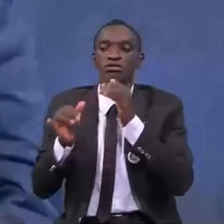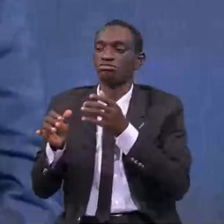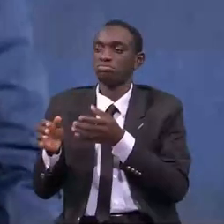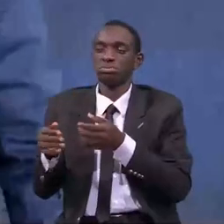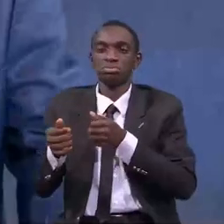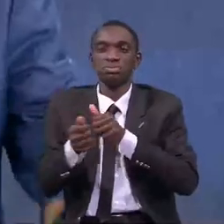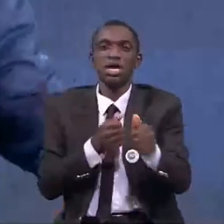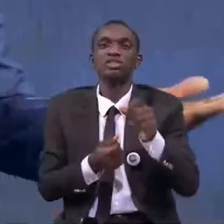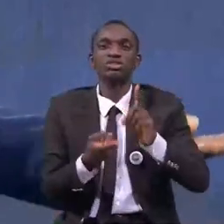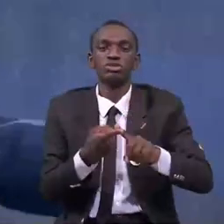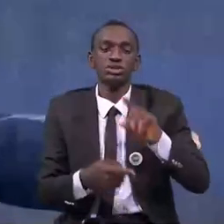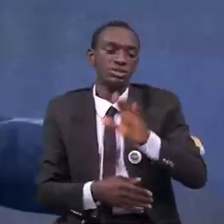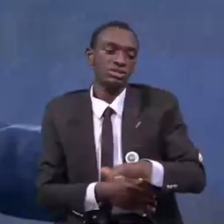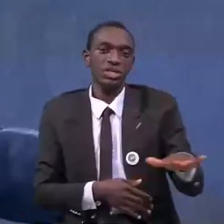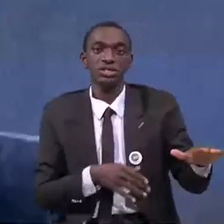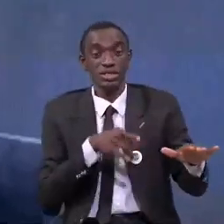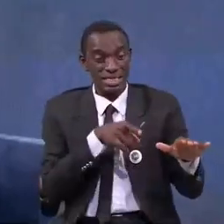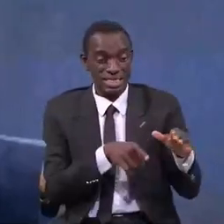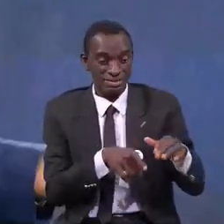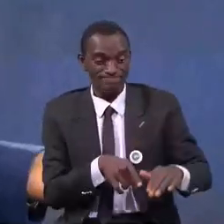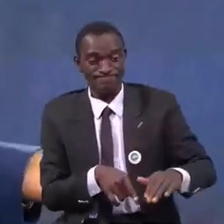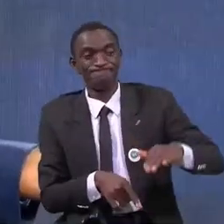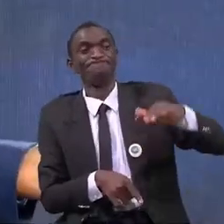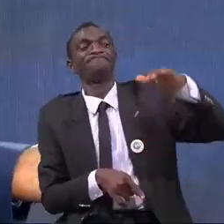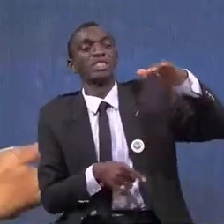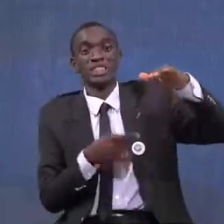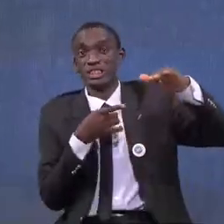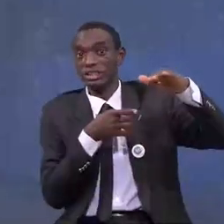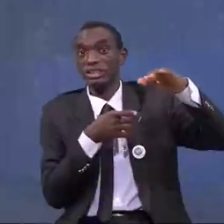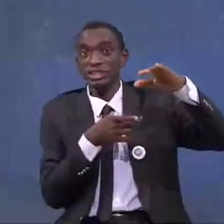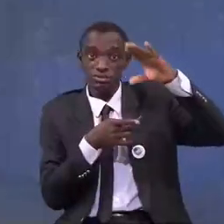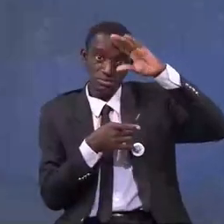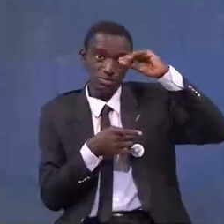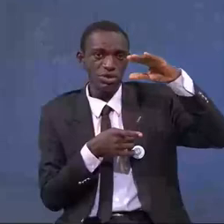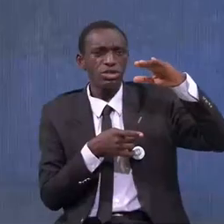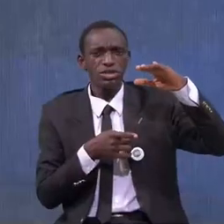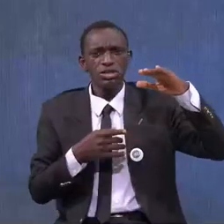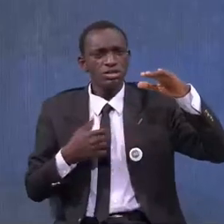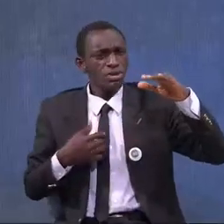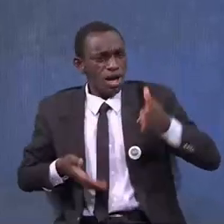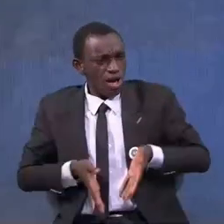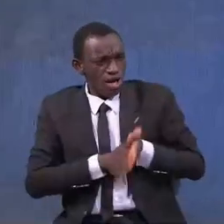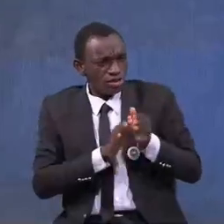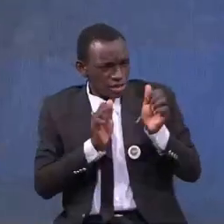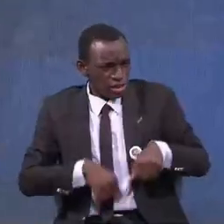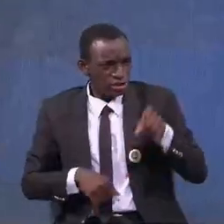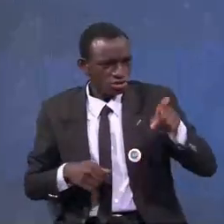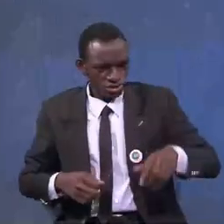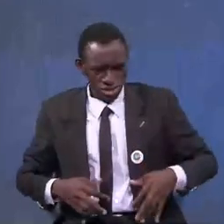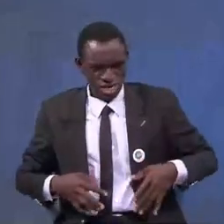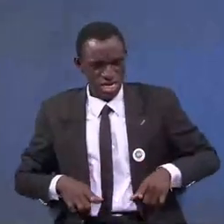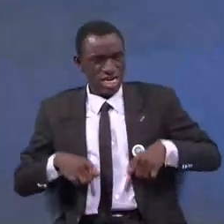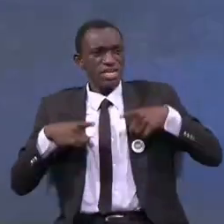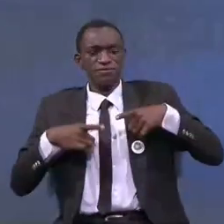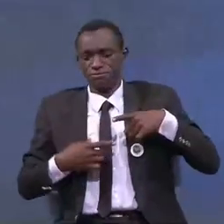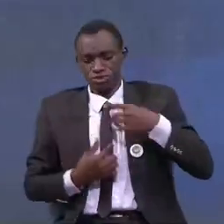il a transféré ça à son enfant l'enfant est venu pe mener une vie de